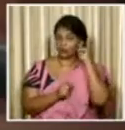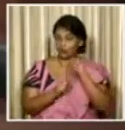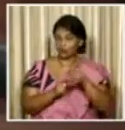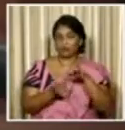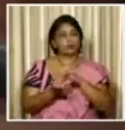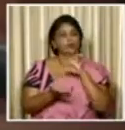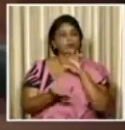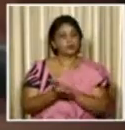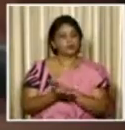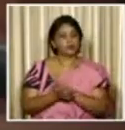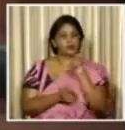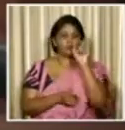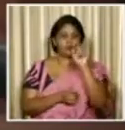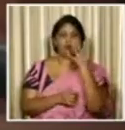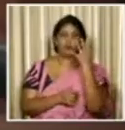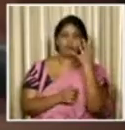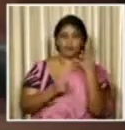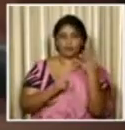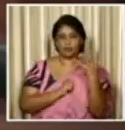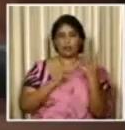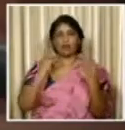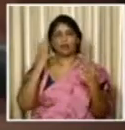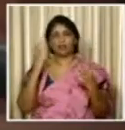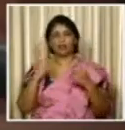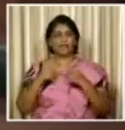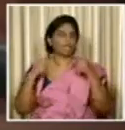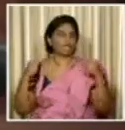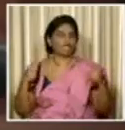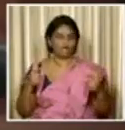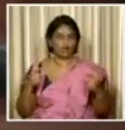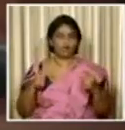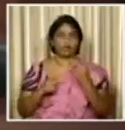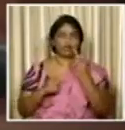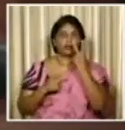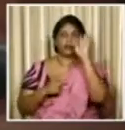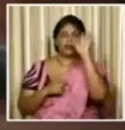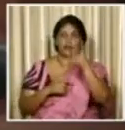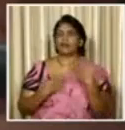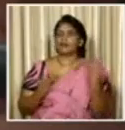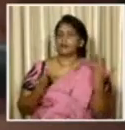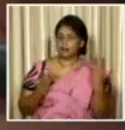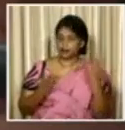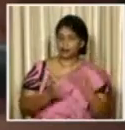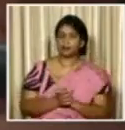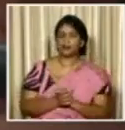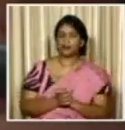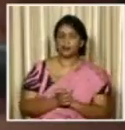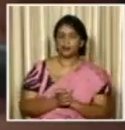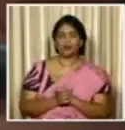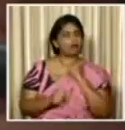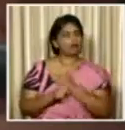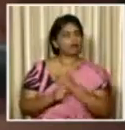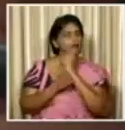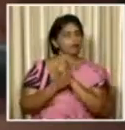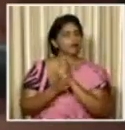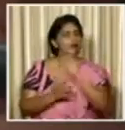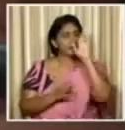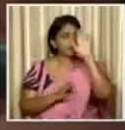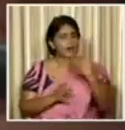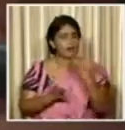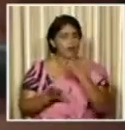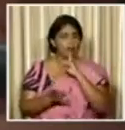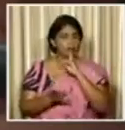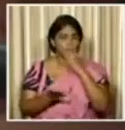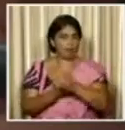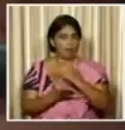තීන්දුවේදී හතර දෙනෙක් පක්ෂ වෙනවා හතර දෙනෙක් විරුද්ධ වෙනවා දෙන්නෙක් එන්නේ නැතුව ඉන්නෝ මොකද ආණ්ඩුක්‍රම ව්‍යවස්ථාවේ එන්නේ නැතුව ඉන්න බාධාවක්